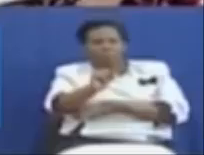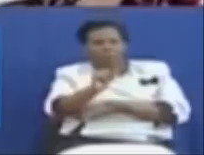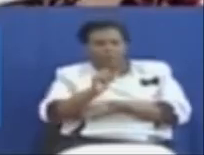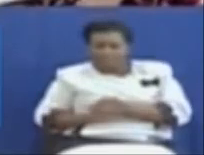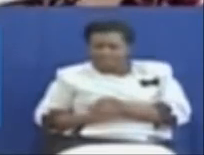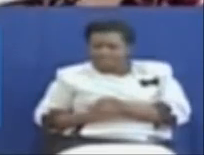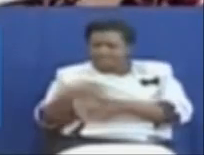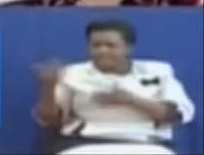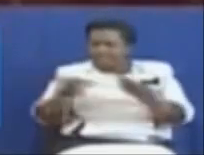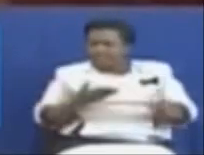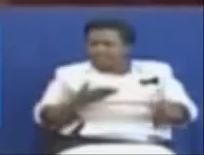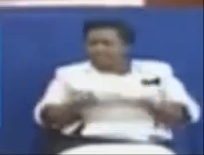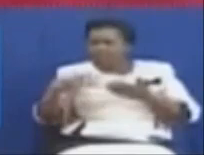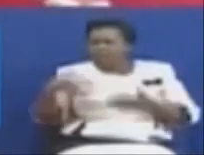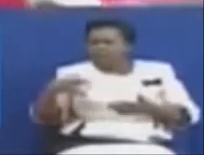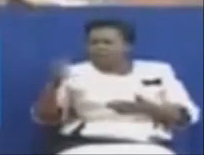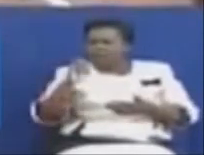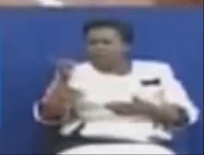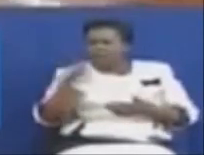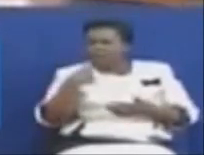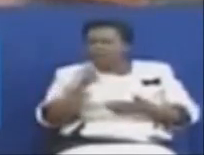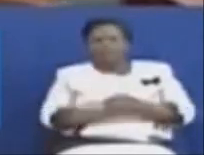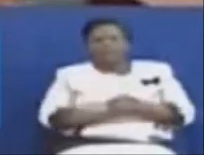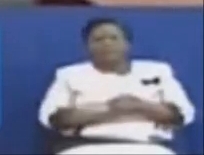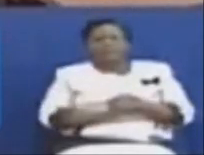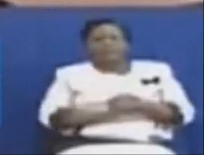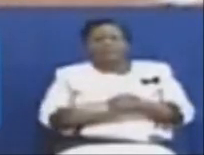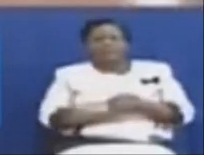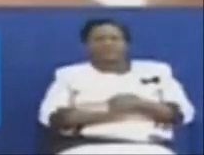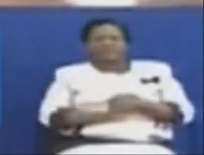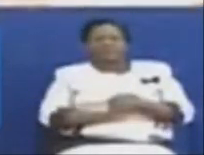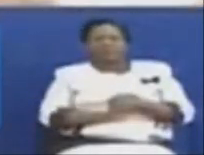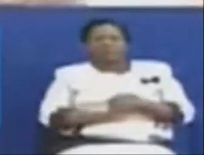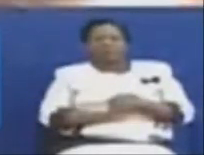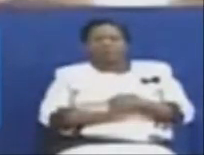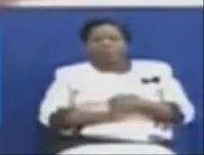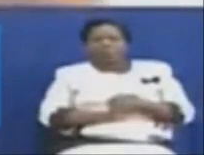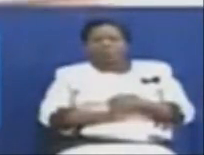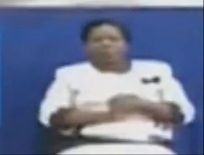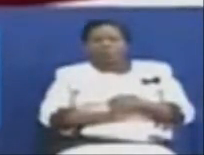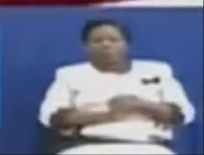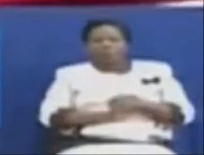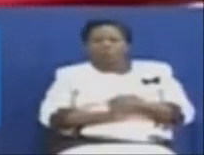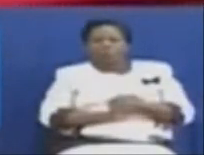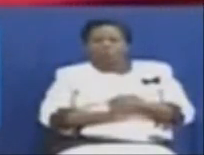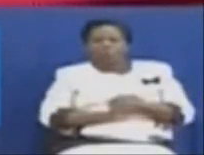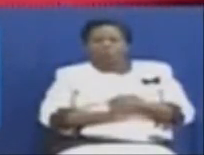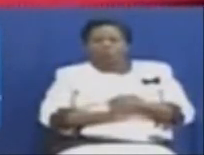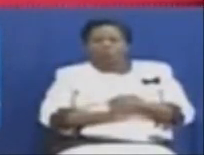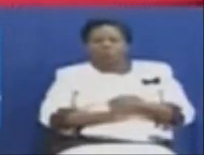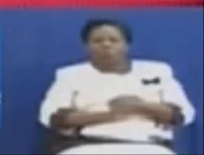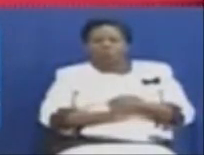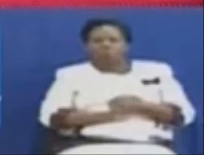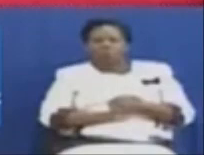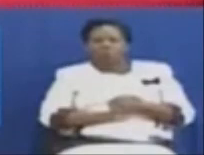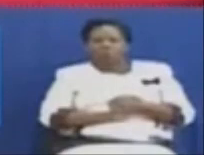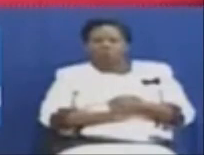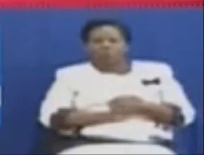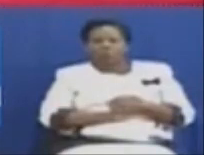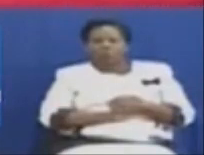Mheshimiwa Martin Msua, swali la nyongeza. Nashukuru sana Mheshimiwa Naibu Spika kwa majibu mazuri ya